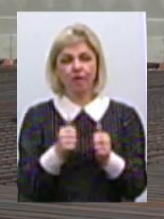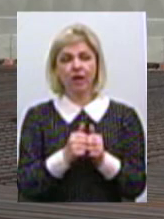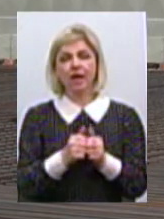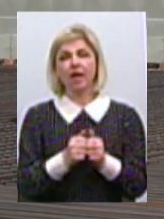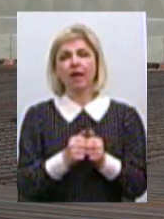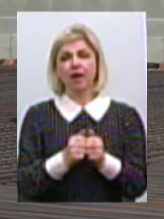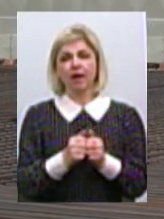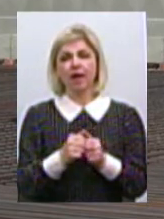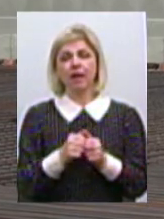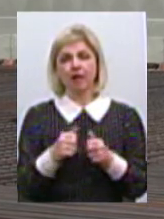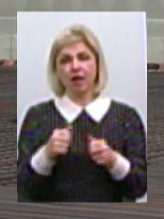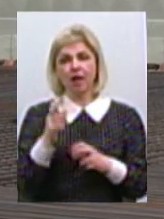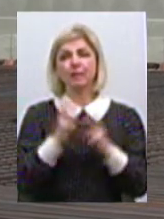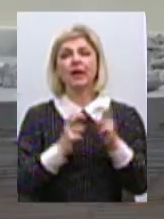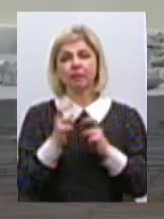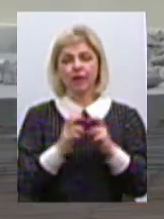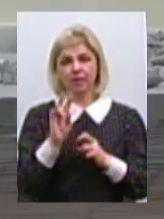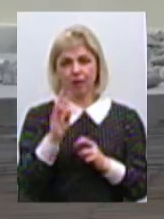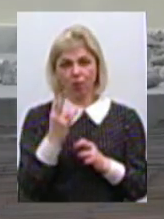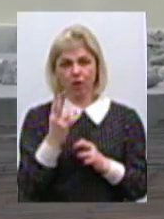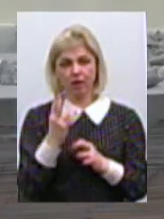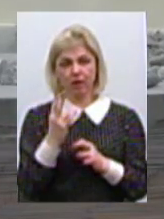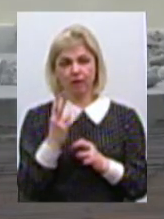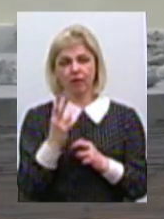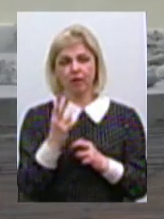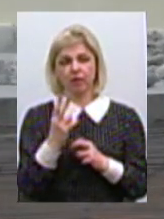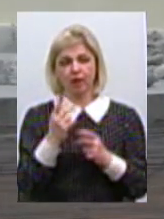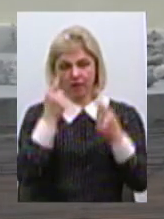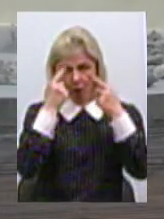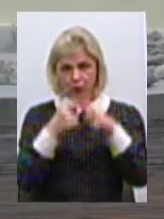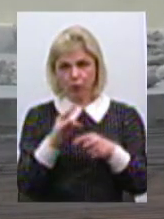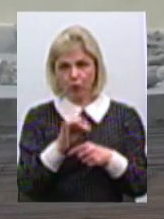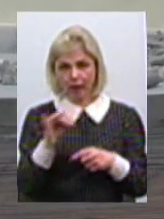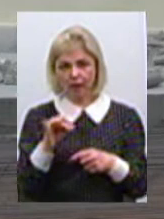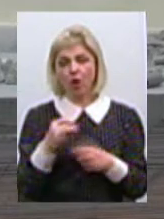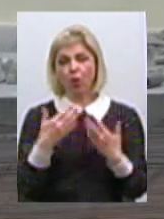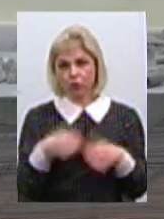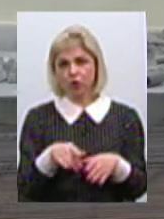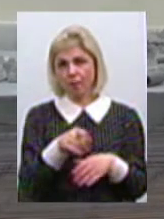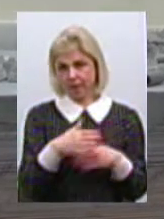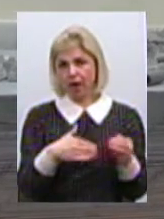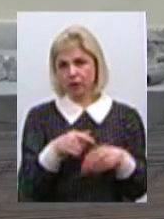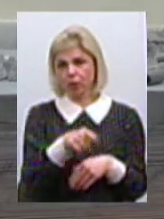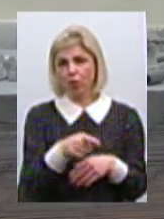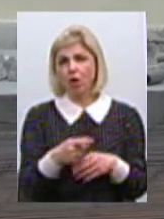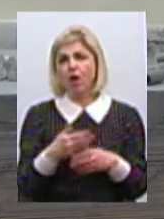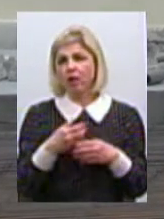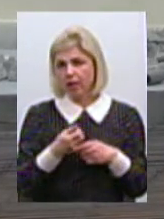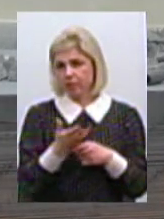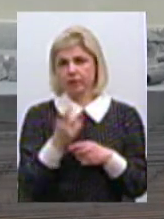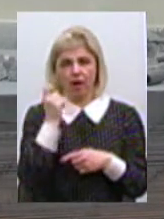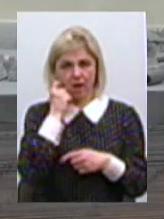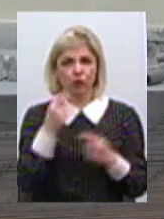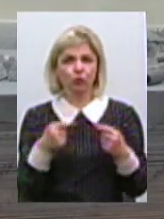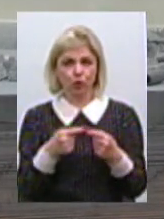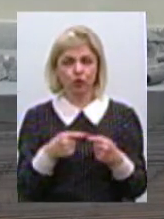Миколаївщині. Це Миколаївське підприємство гідротехнології. Воно це практикує вже, ну, кілька років точно. В